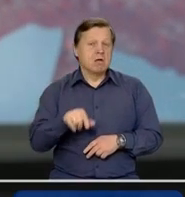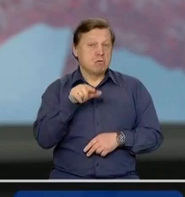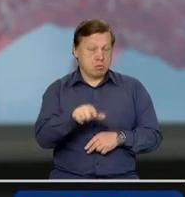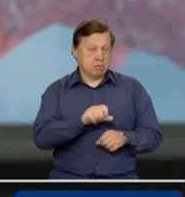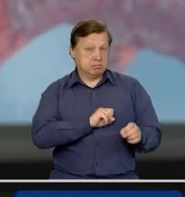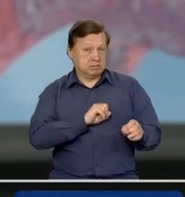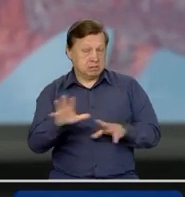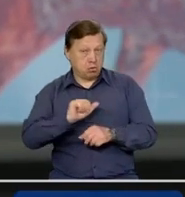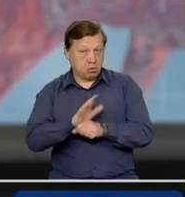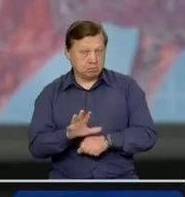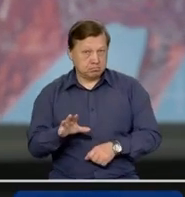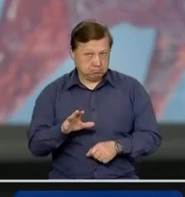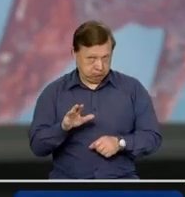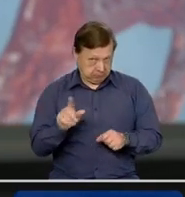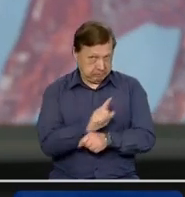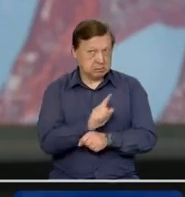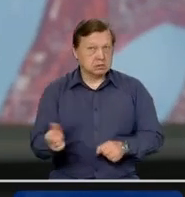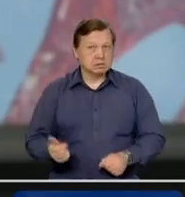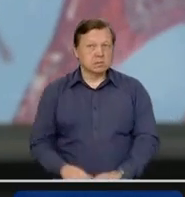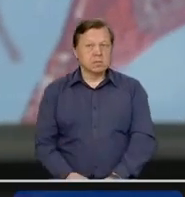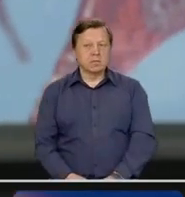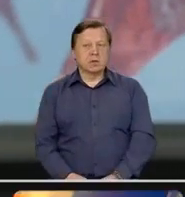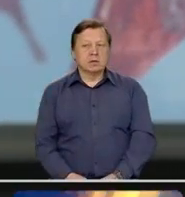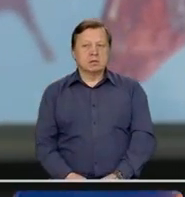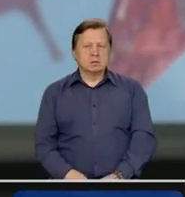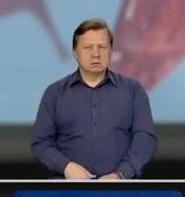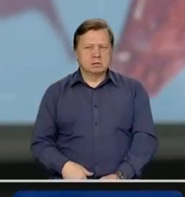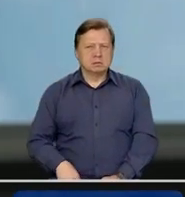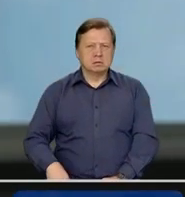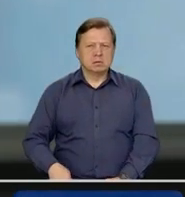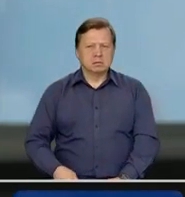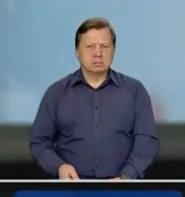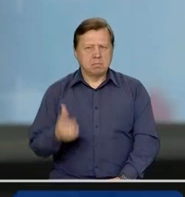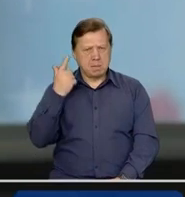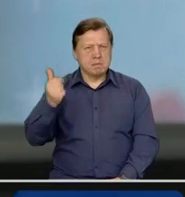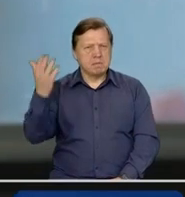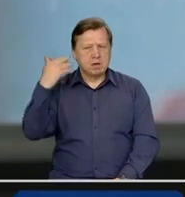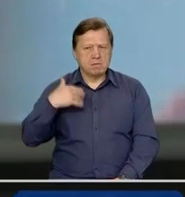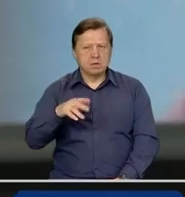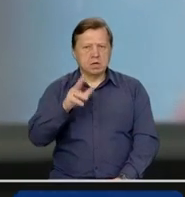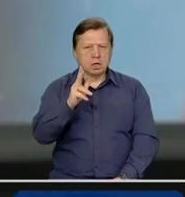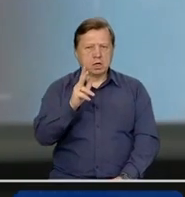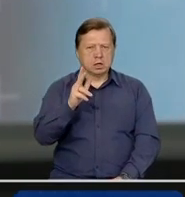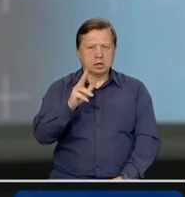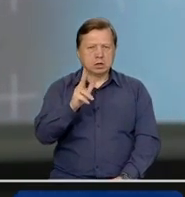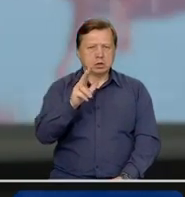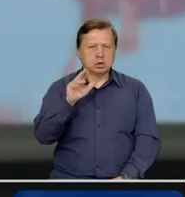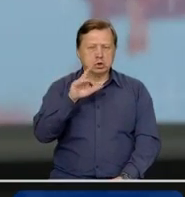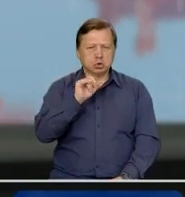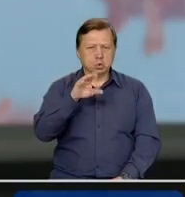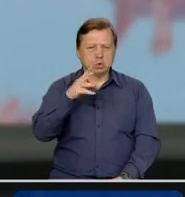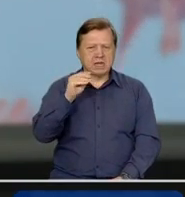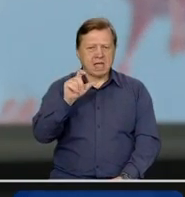zachorowanie koronawirusa. Dziękuję bardzo. Czyli jeżeli dobrze rozumiem i pamiętam z medycyny, to krztusiec. Krztusiec,